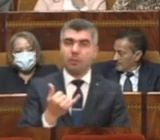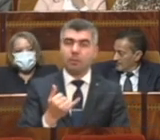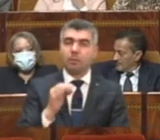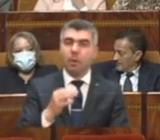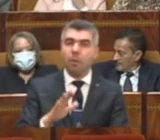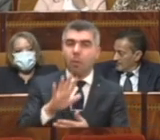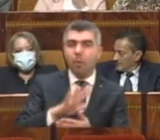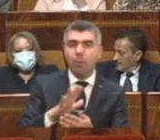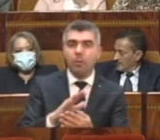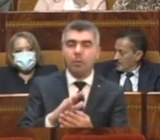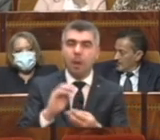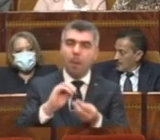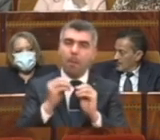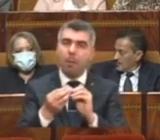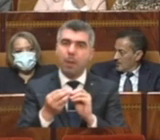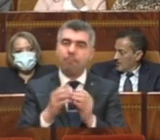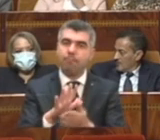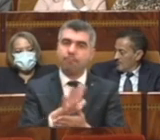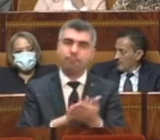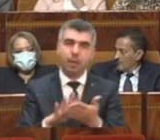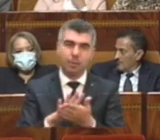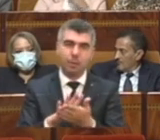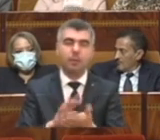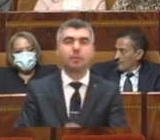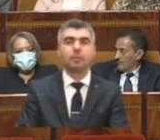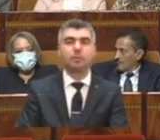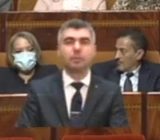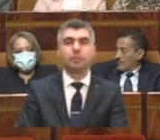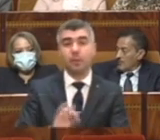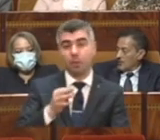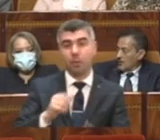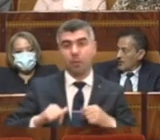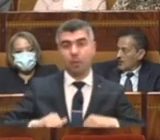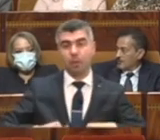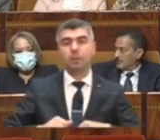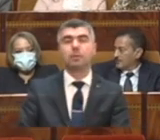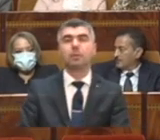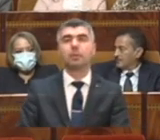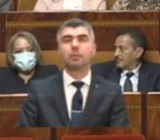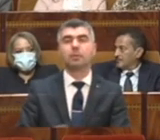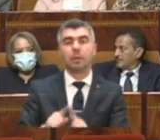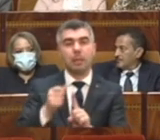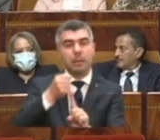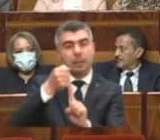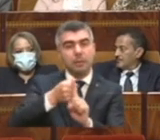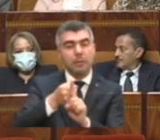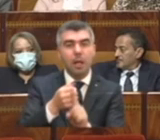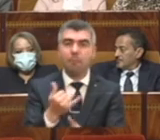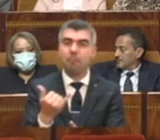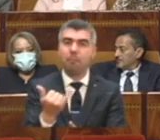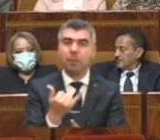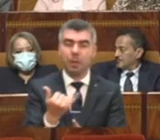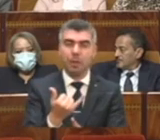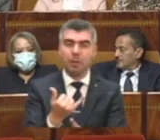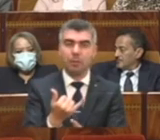باش تحل هذه الإشكالية. هذه السيدة الوزيرة يمكننا نعتبر هذا المرشد اللي هو مهم مدخل من مداخل